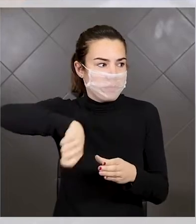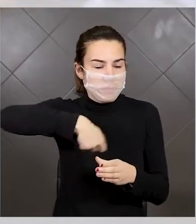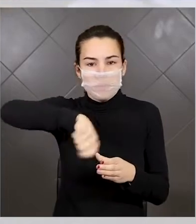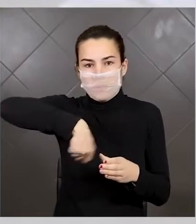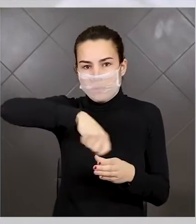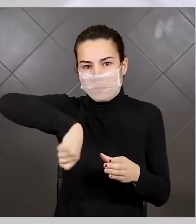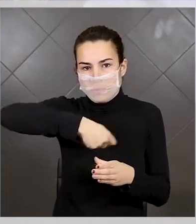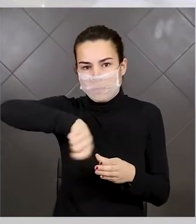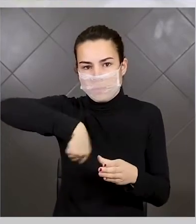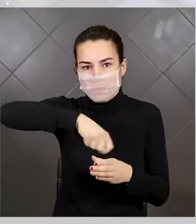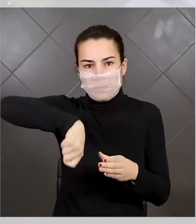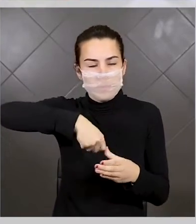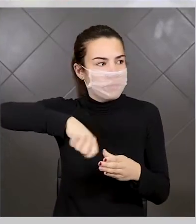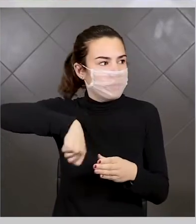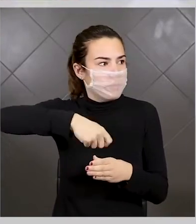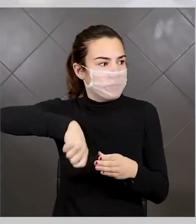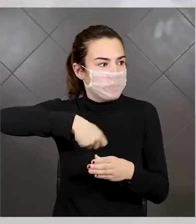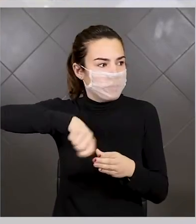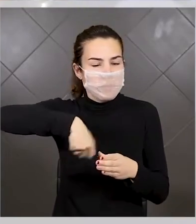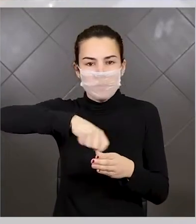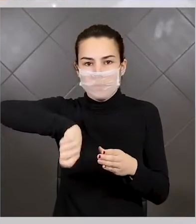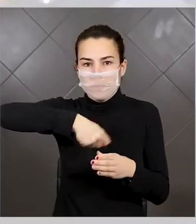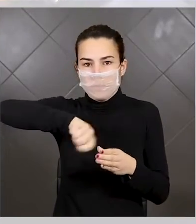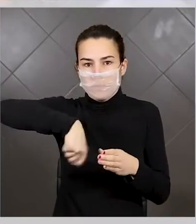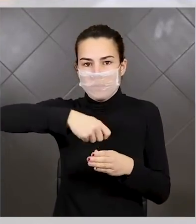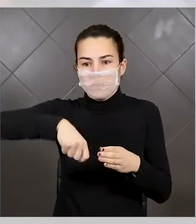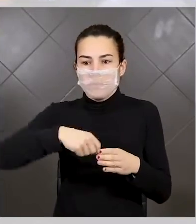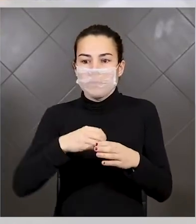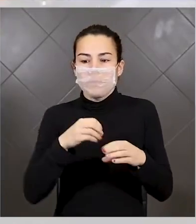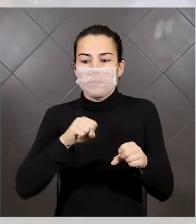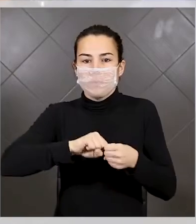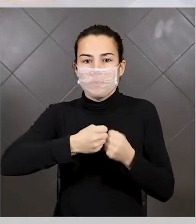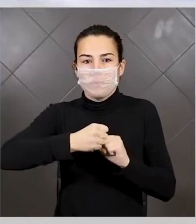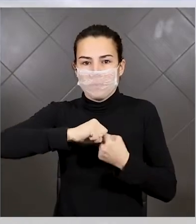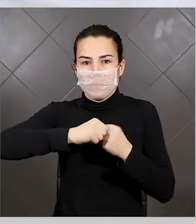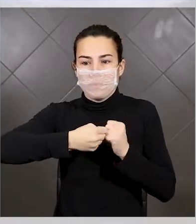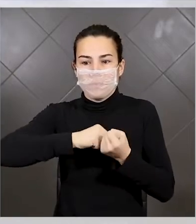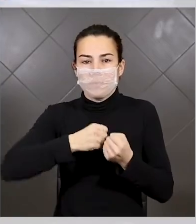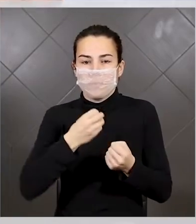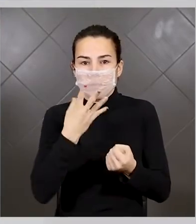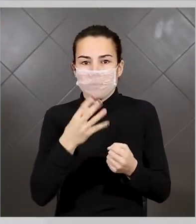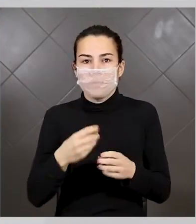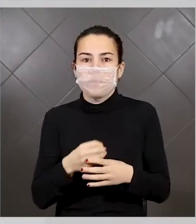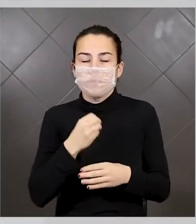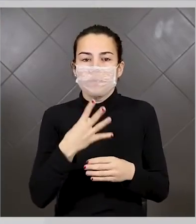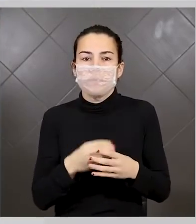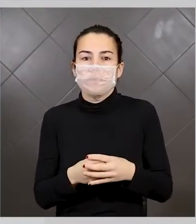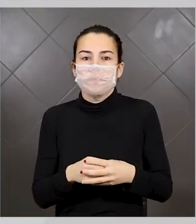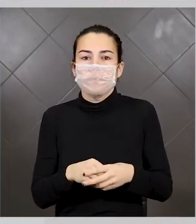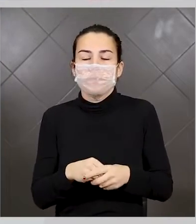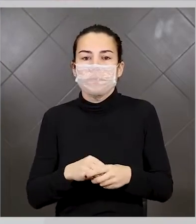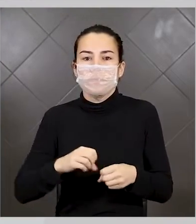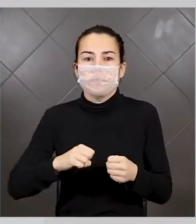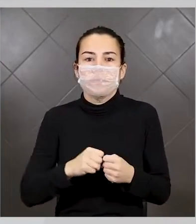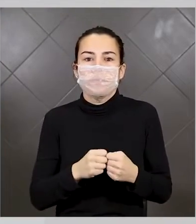A l'hora de coure de quas, si tenim algun grum de clara d'ou, aquí a la millor simple vista no ho veurem, ja que la pols